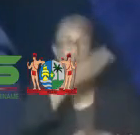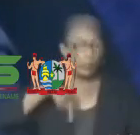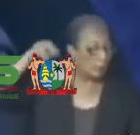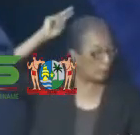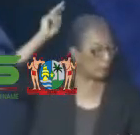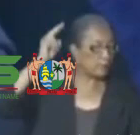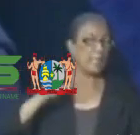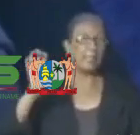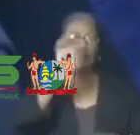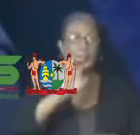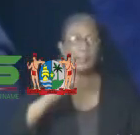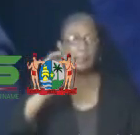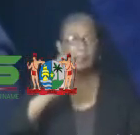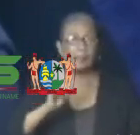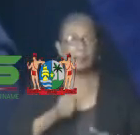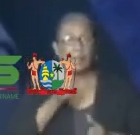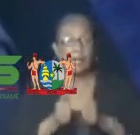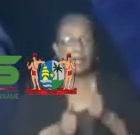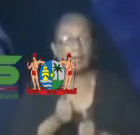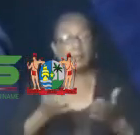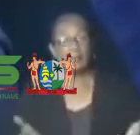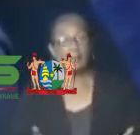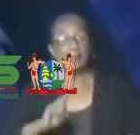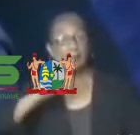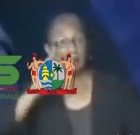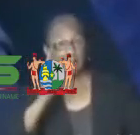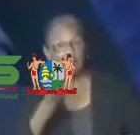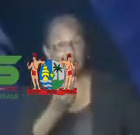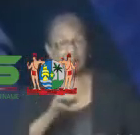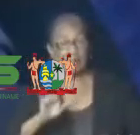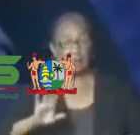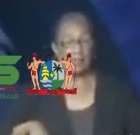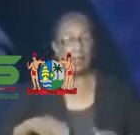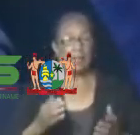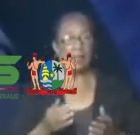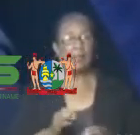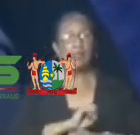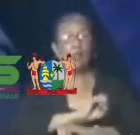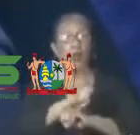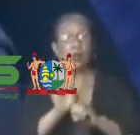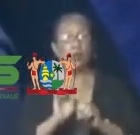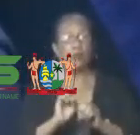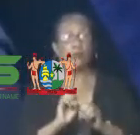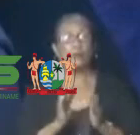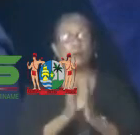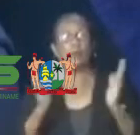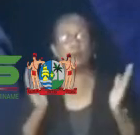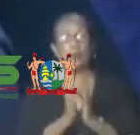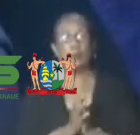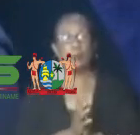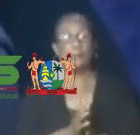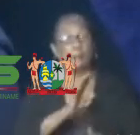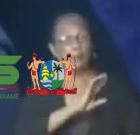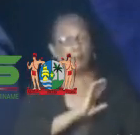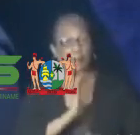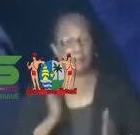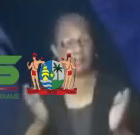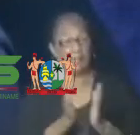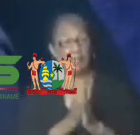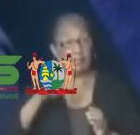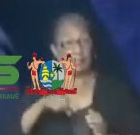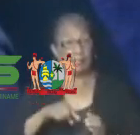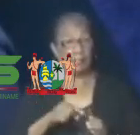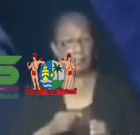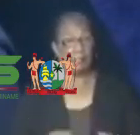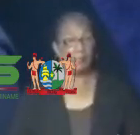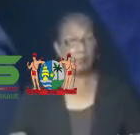Caribische atleten. En dat zal de eerste zijn na de COVID-periode. We zullen tijdens deze overeenkomst